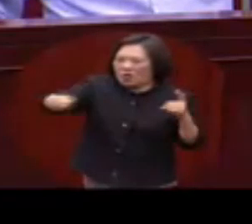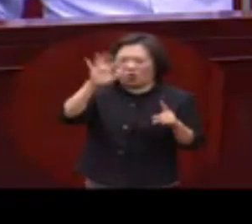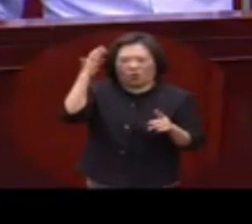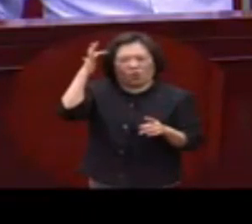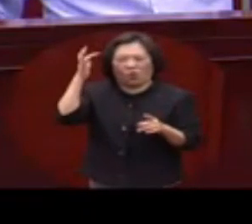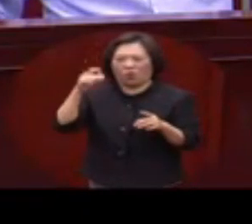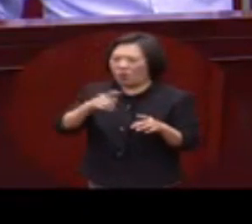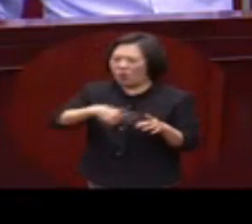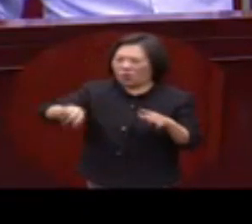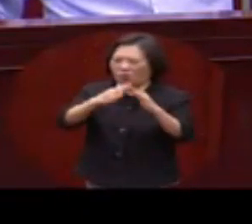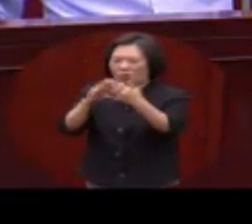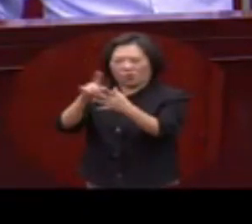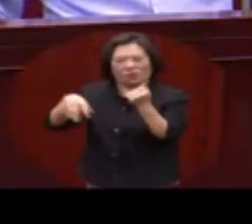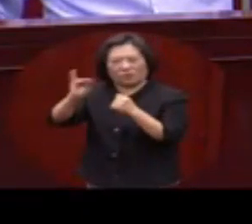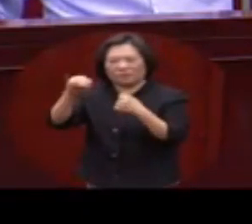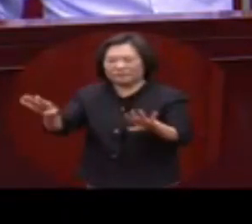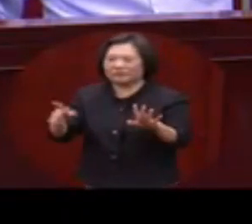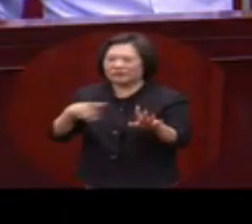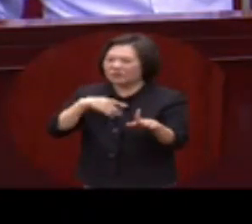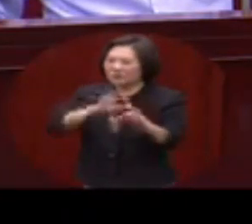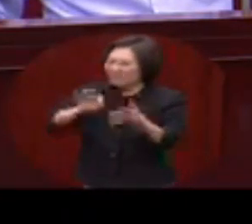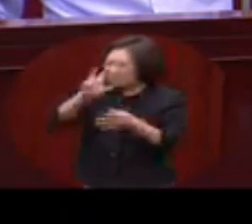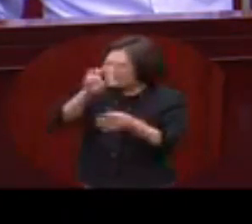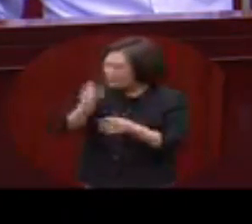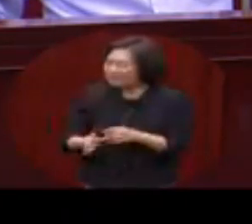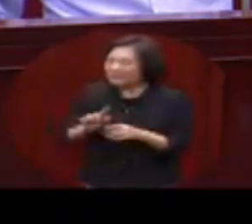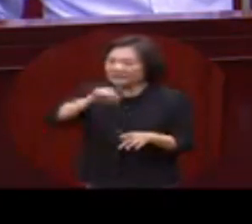道大概上千户，你知道，所以我们大概花了70几亿了，这是台